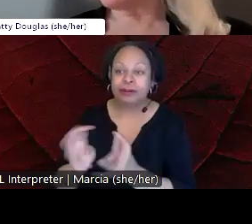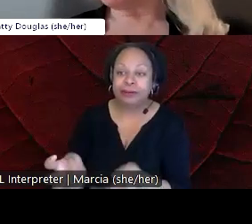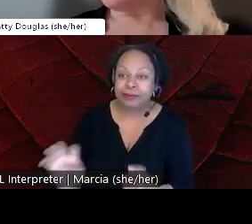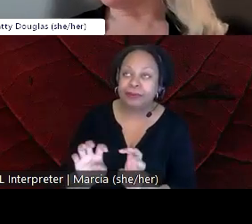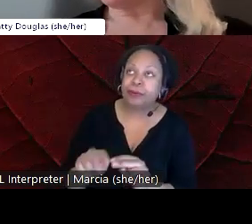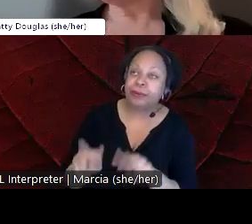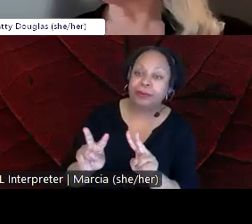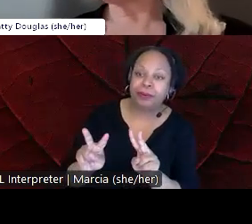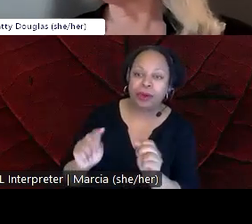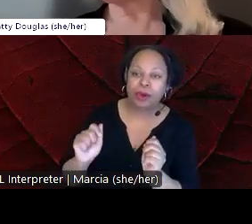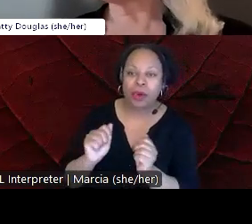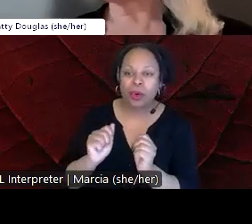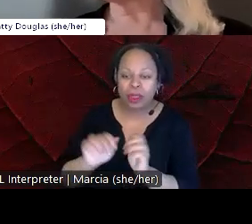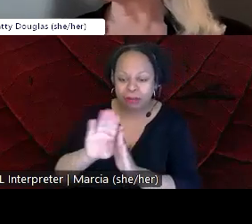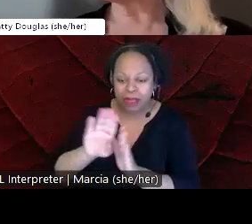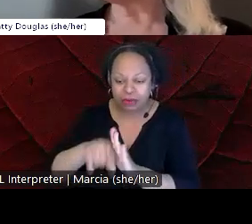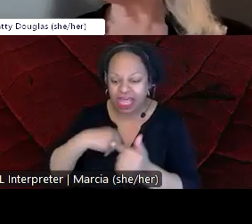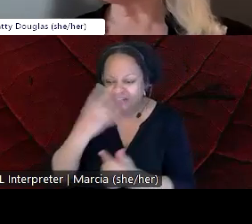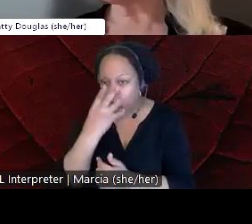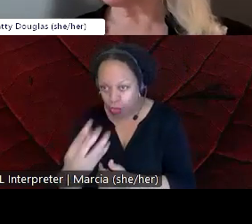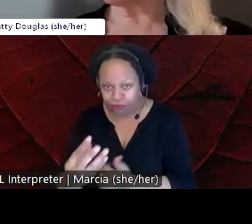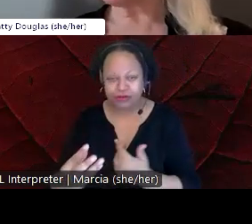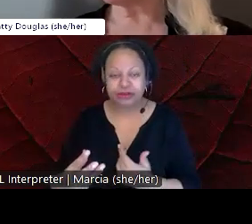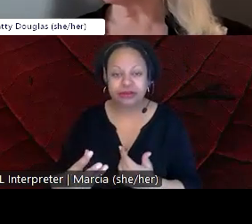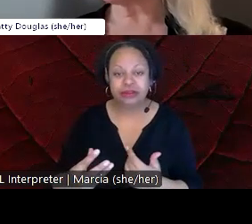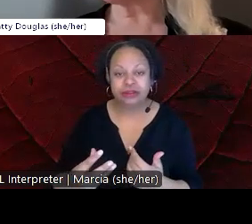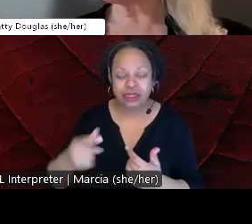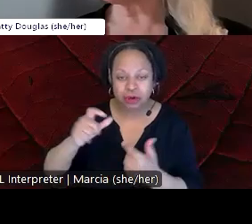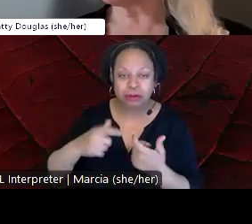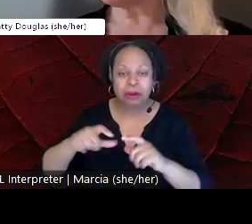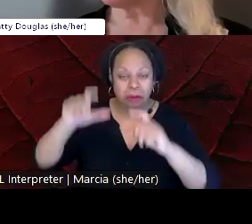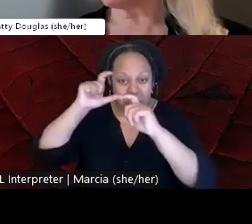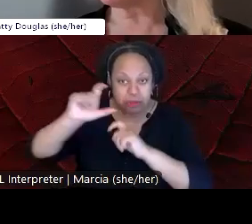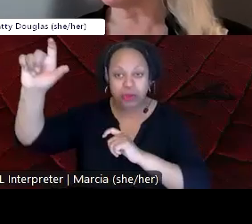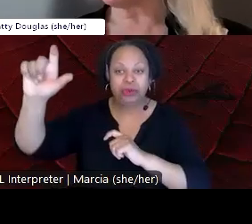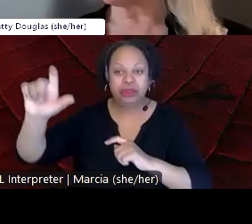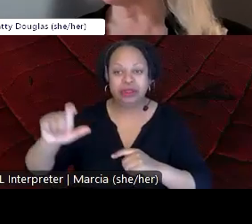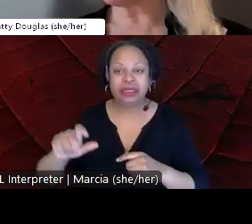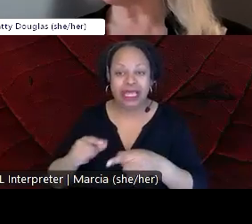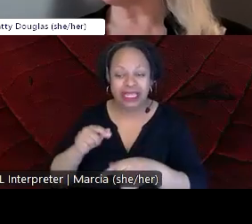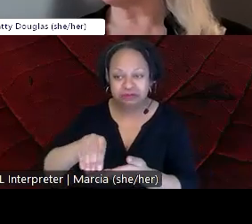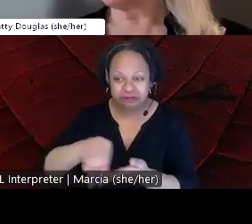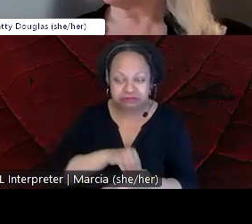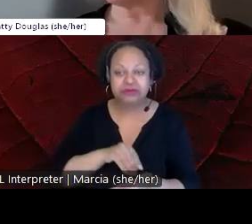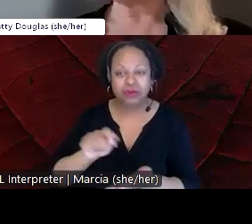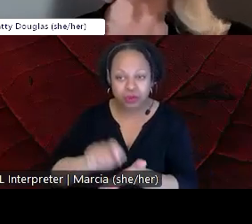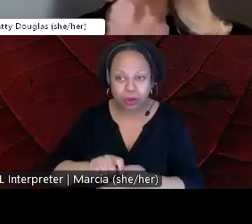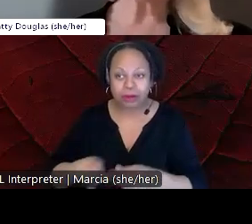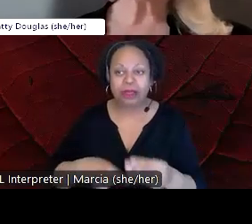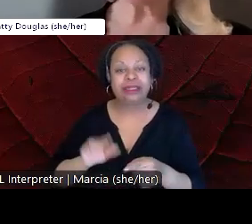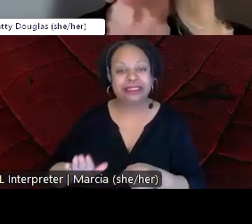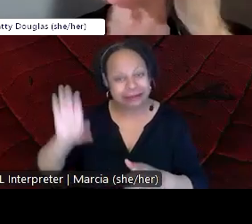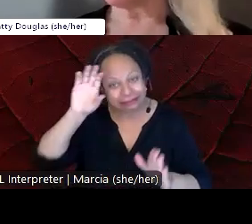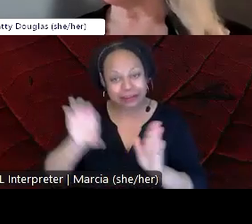lune ronde. Et cette image s'inspire des récits partagés lors